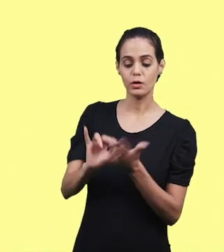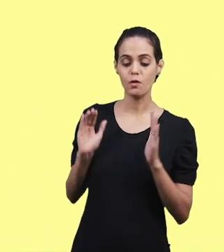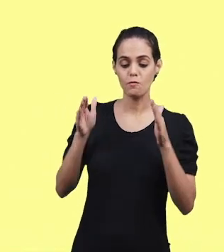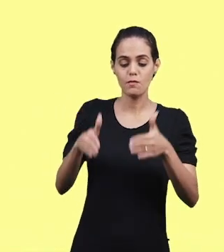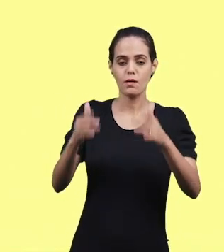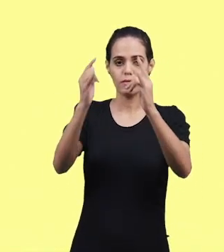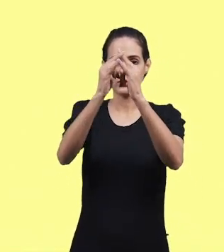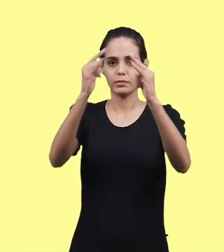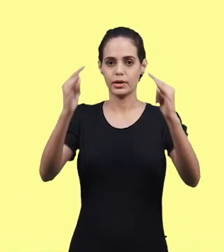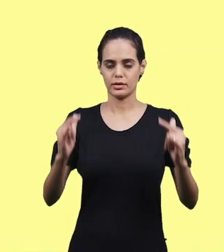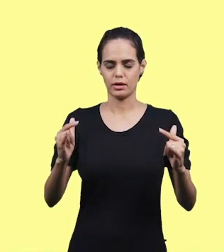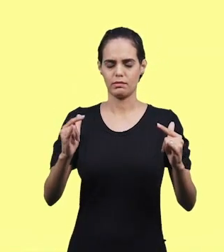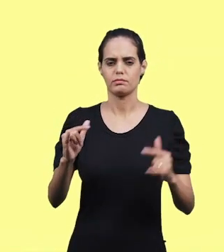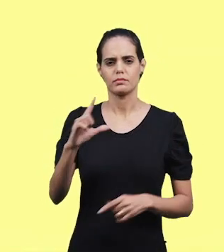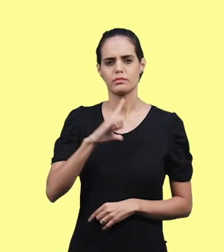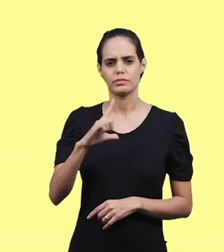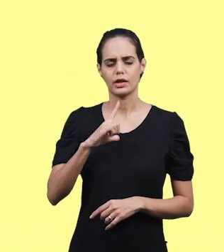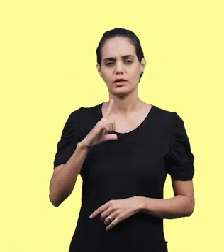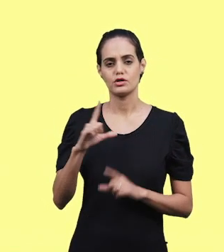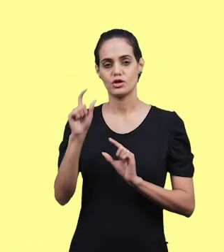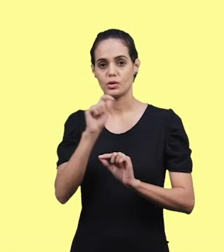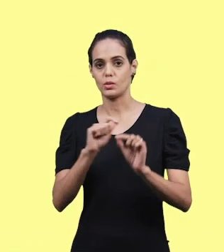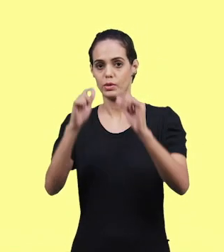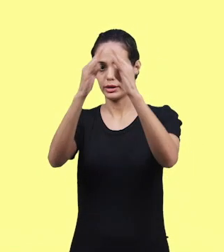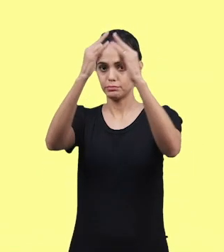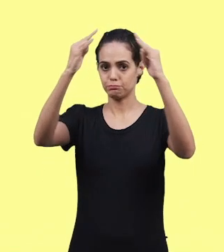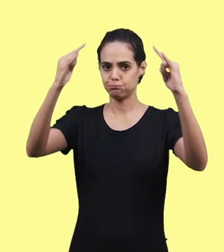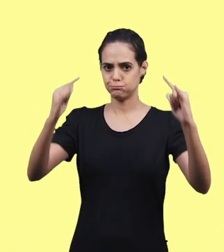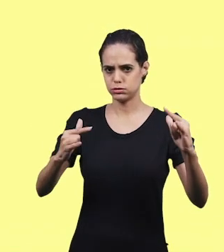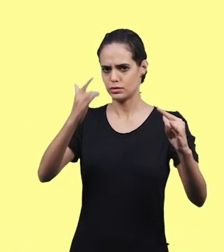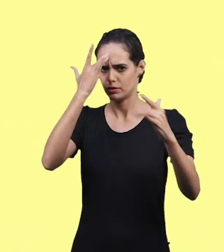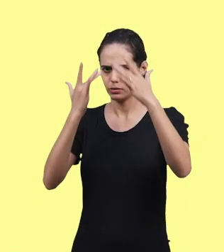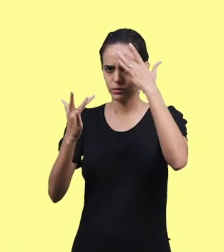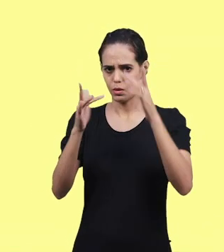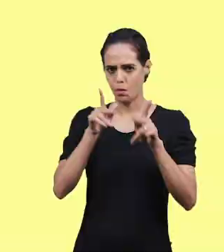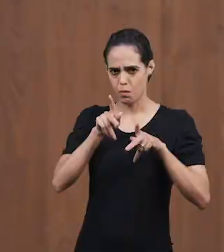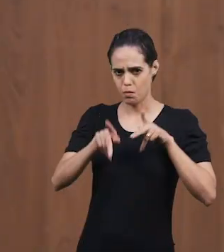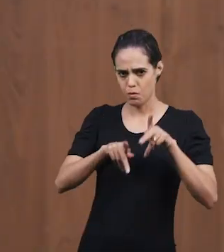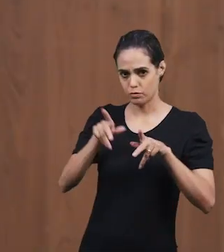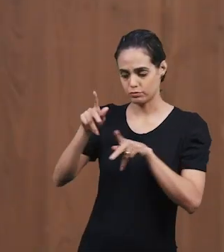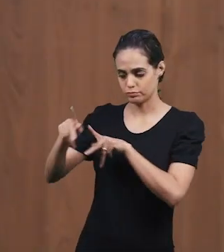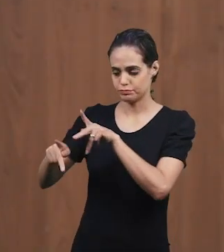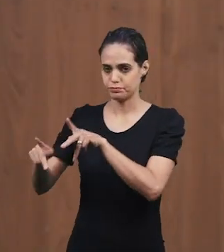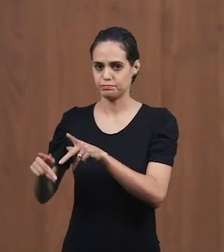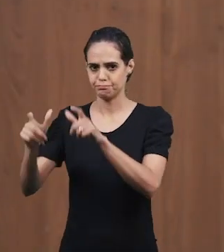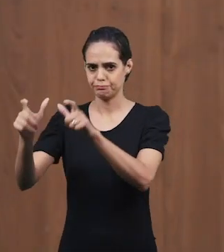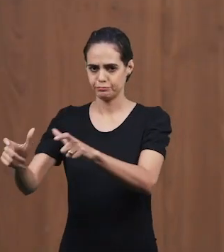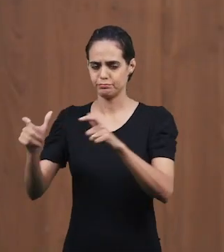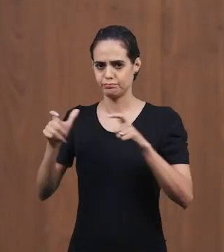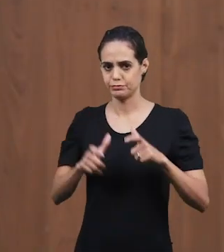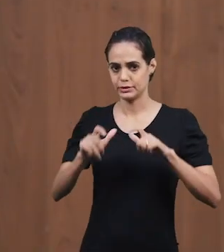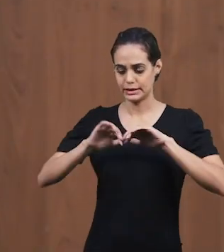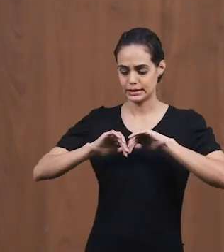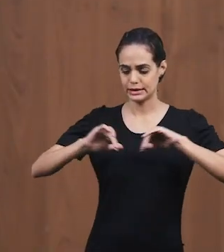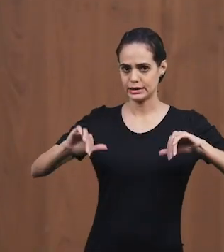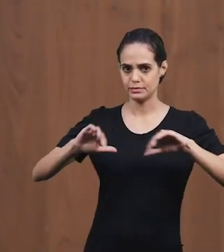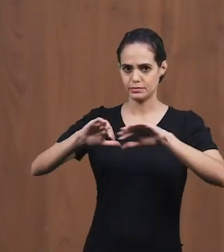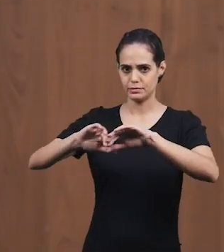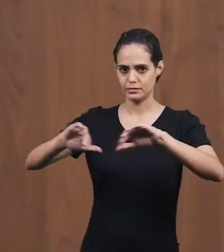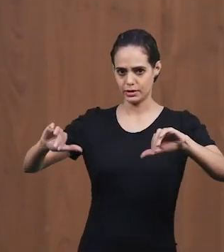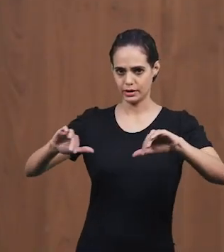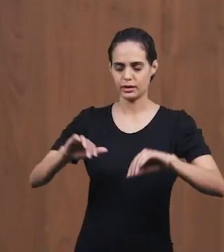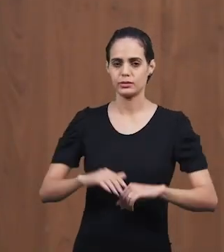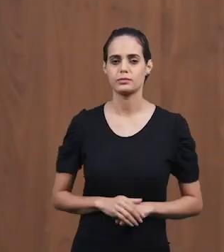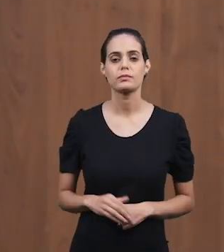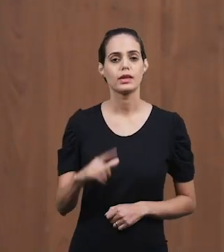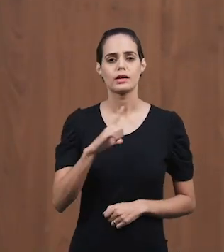qui était monté au centre. Dans le tabernacle, il y avait la tente de la congrégation qui était séparée avec deux environnements.